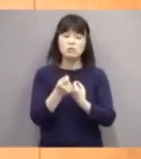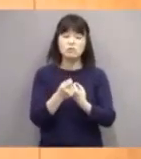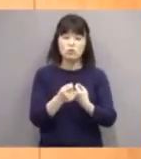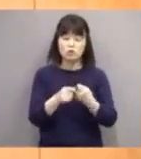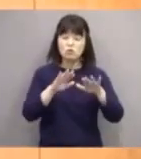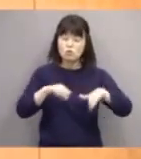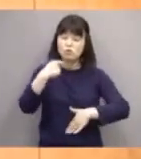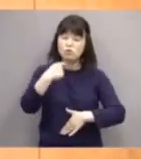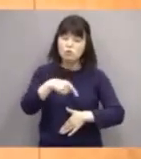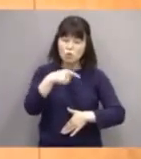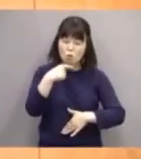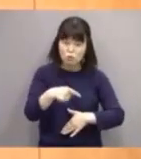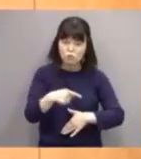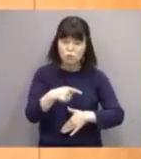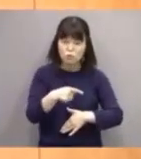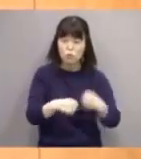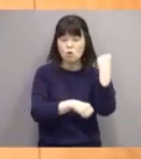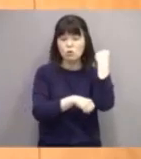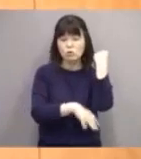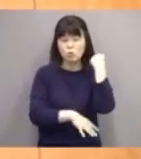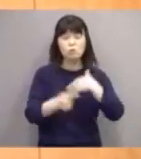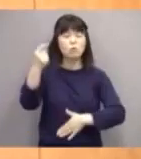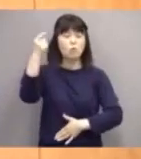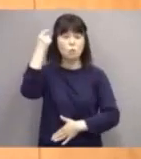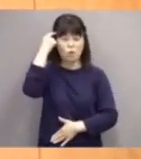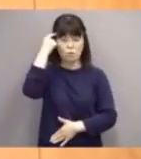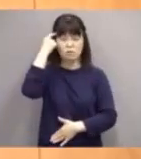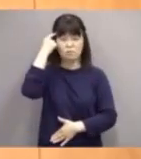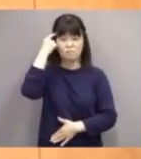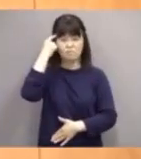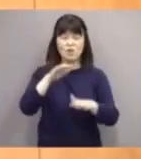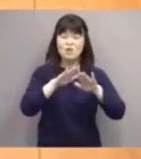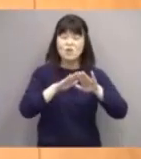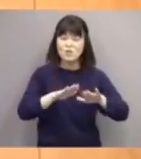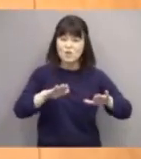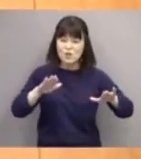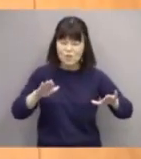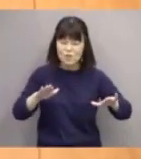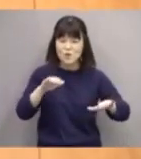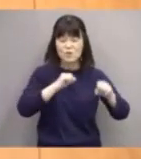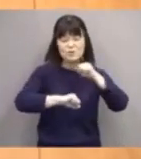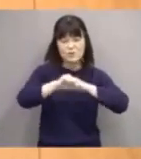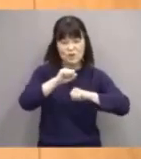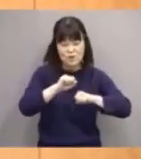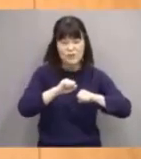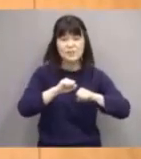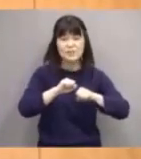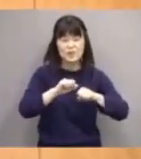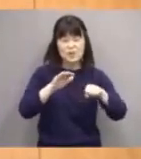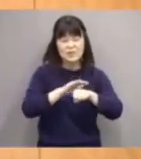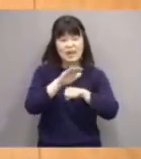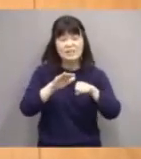こだと私たちは思っているので、子どもの中から子どもの中からっていうこと